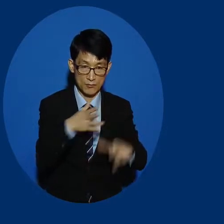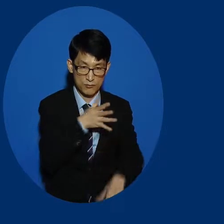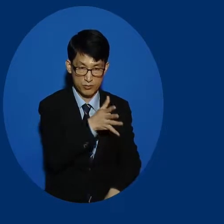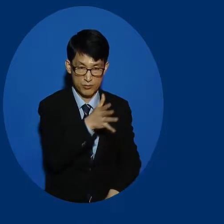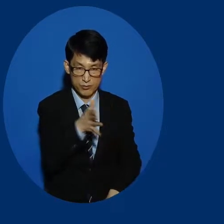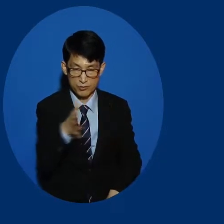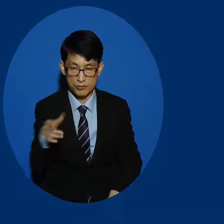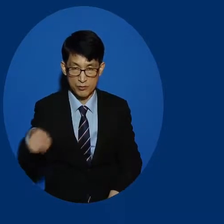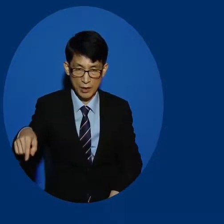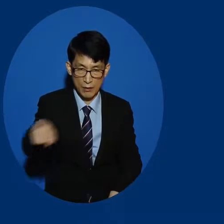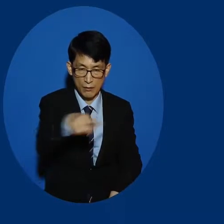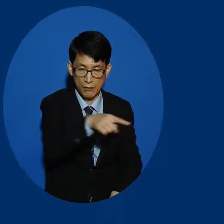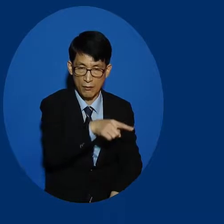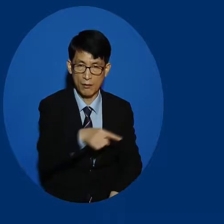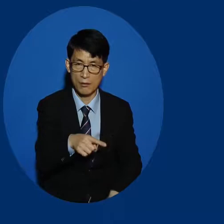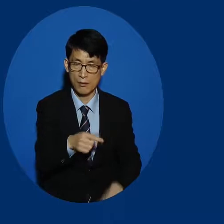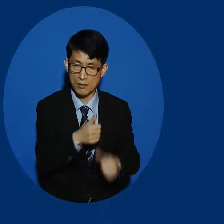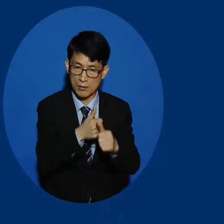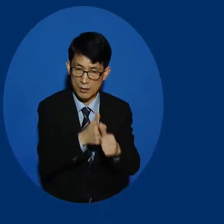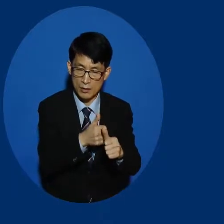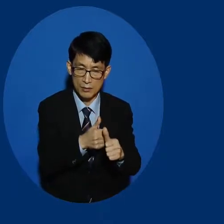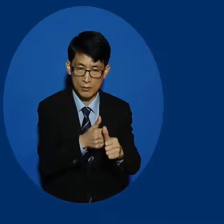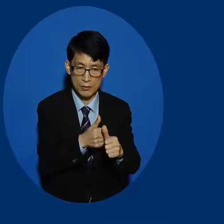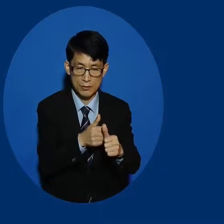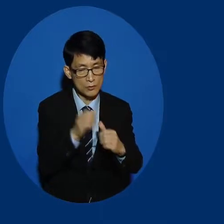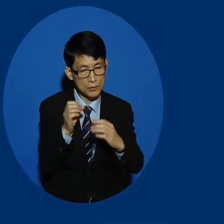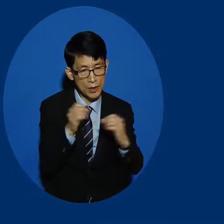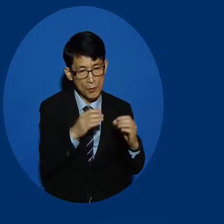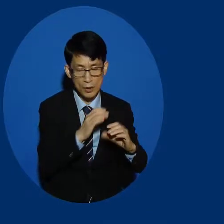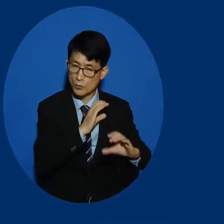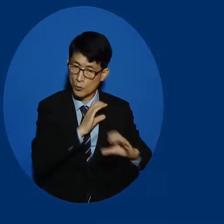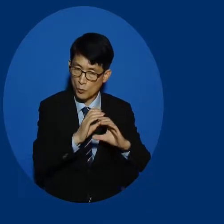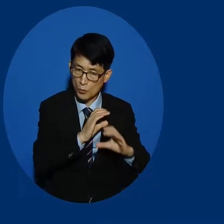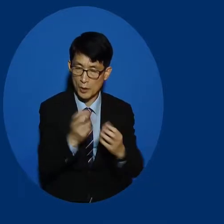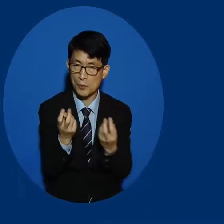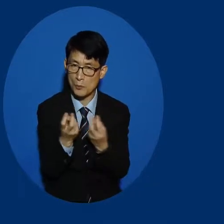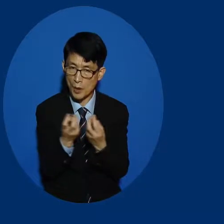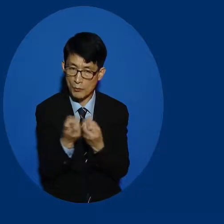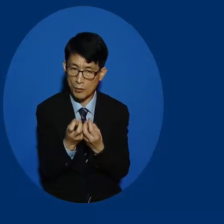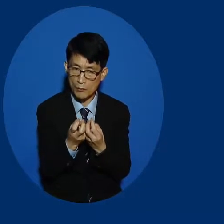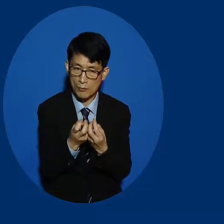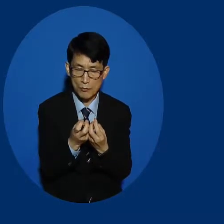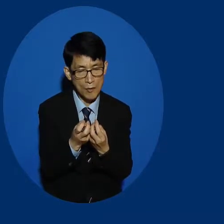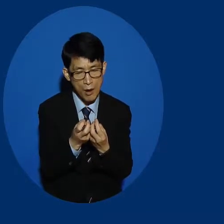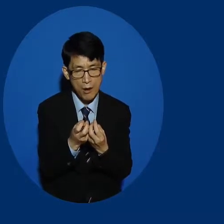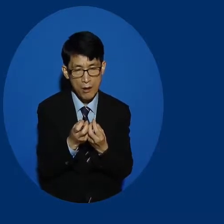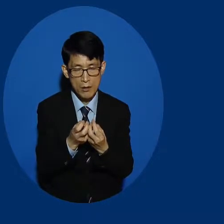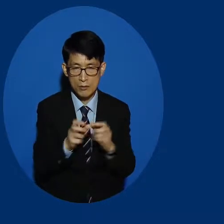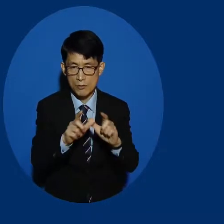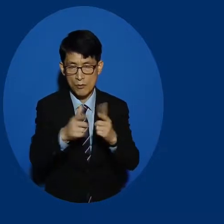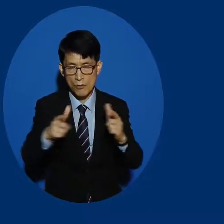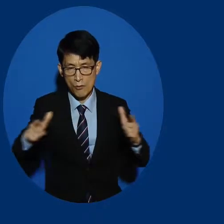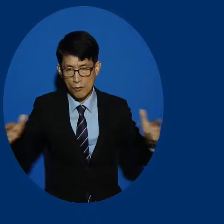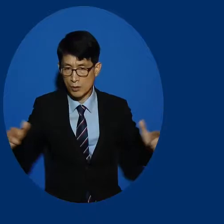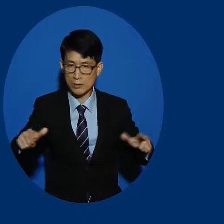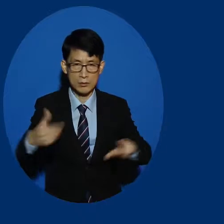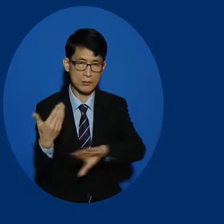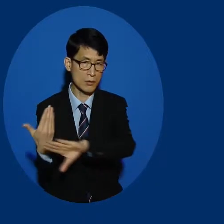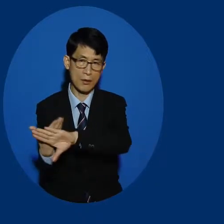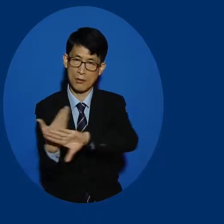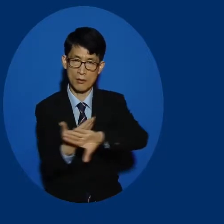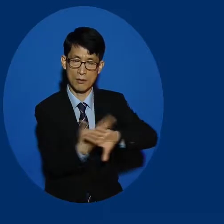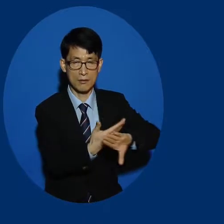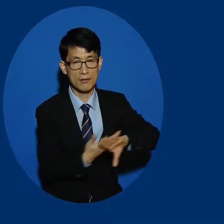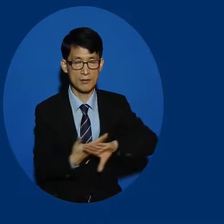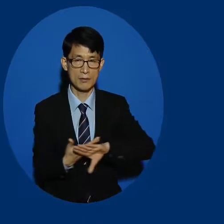따라서 의사소통 체계나 학습 매체가 너무나도 크게 차이가 있습니다.